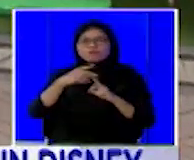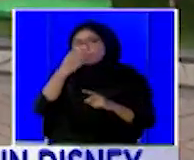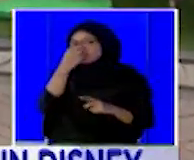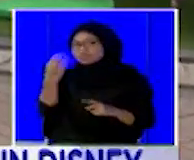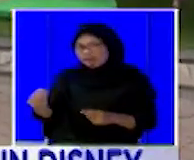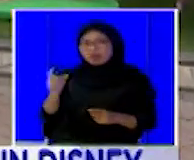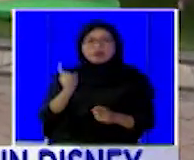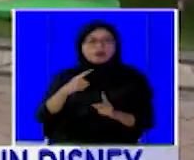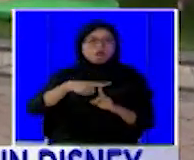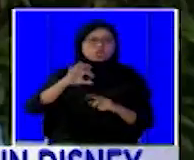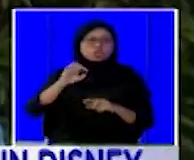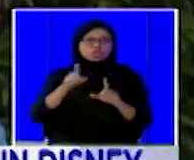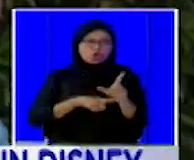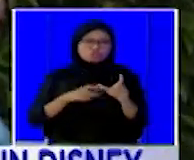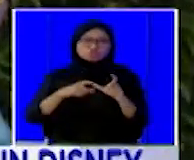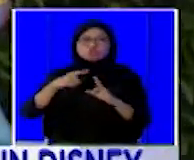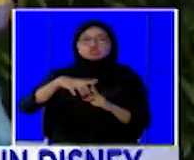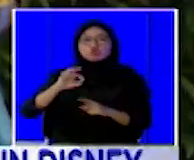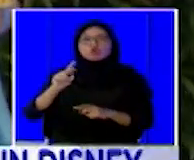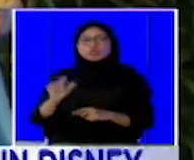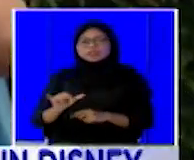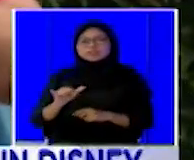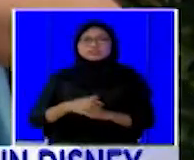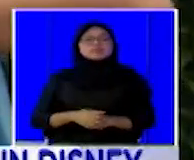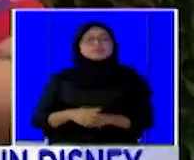Mouse, Frozen, dan Toy Story.